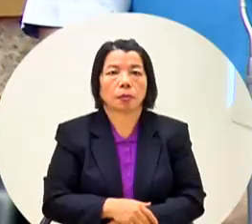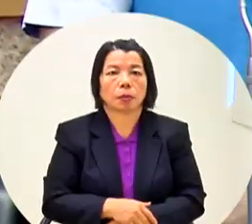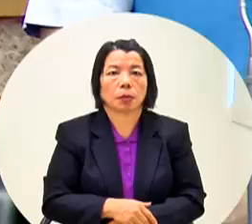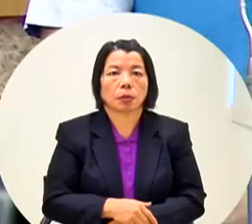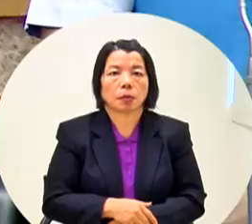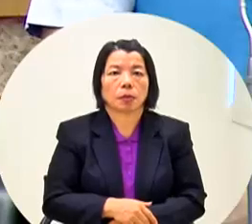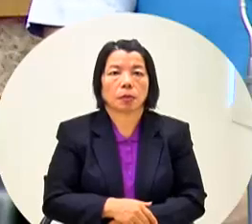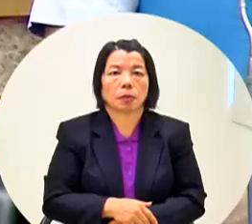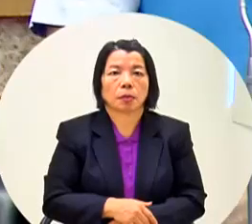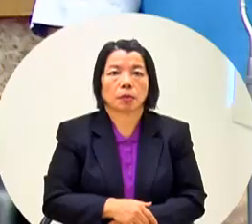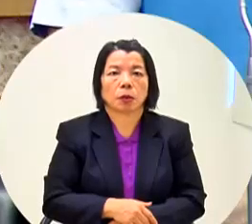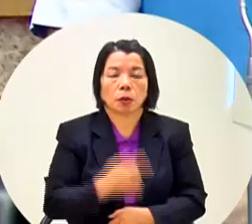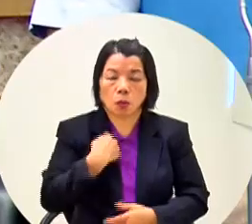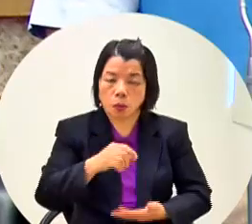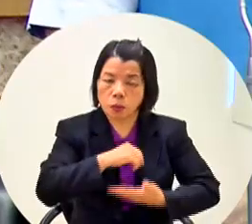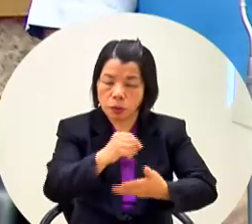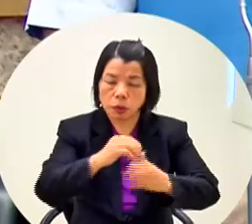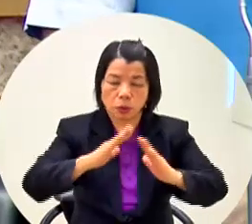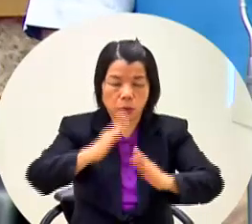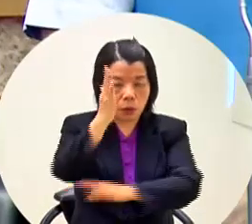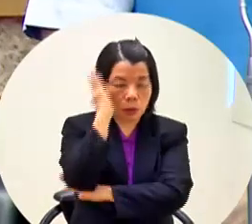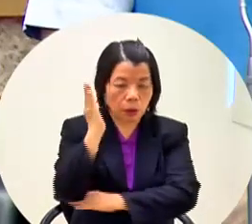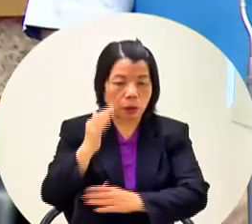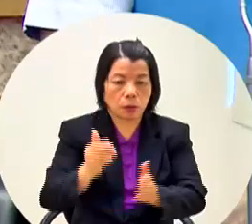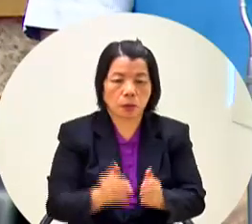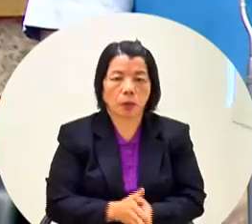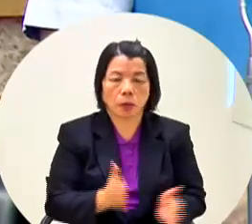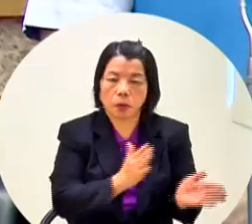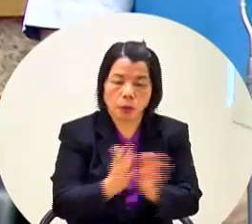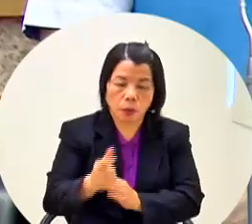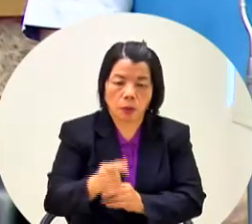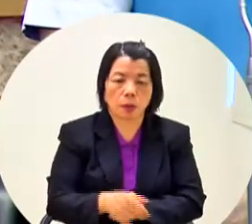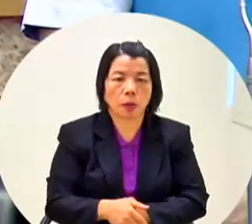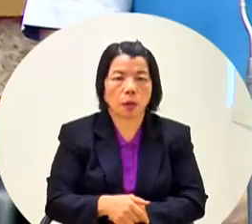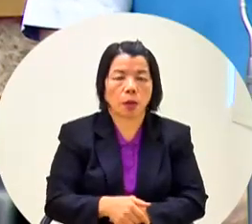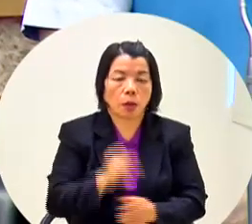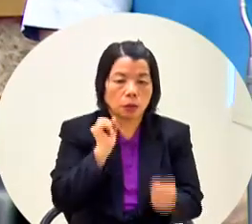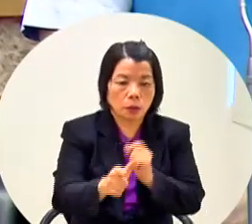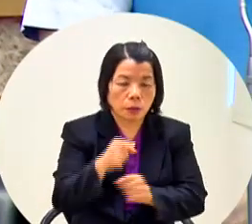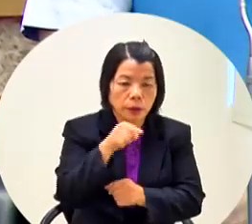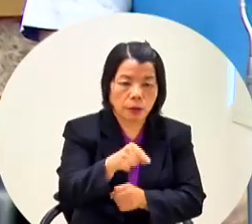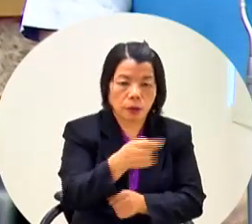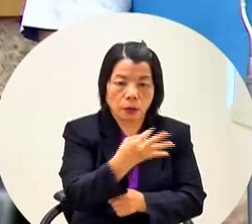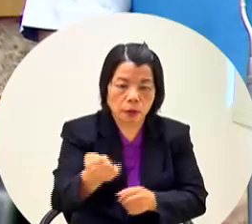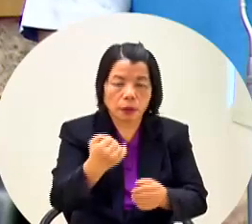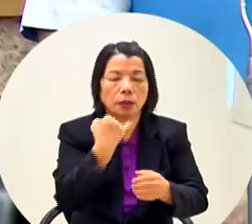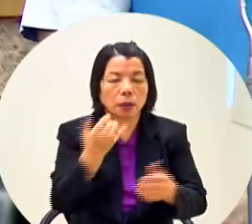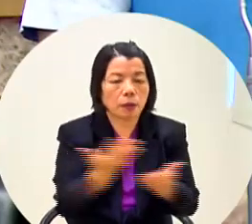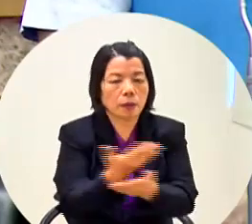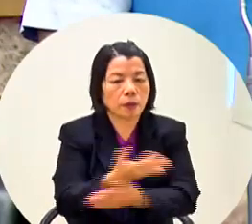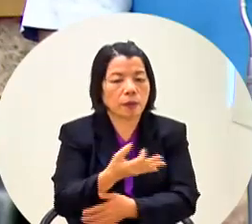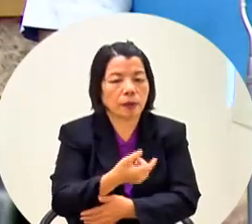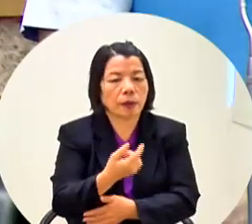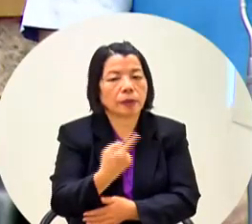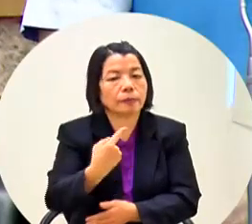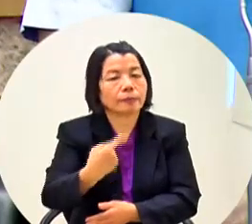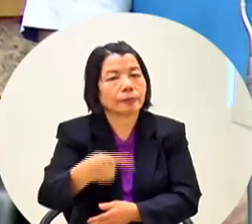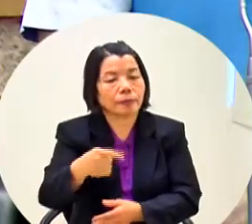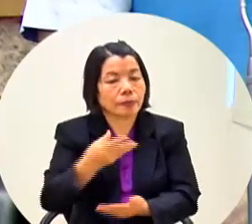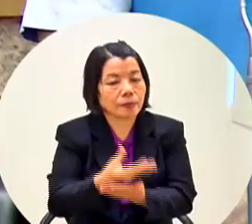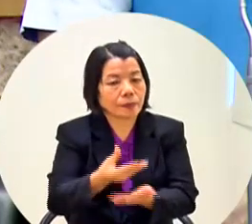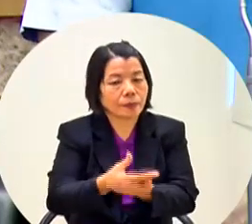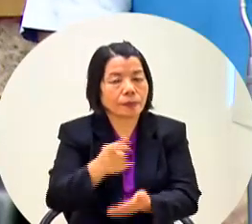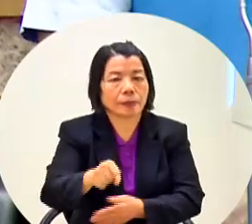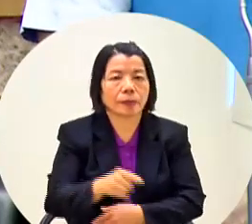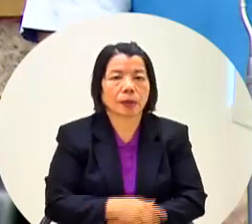啊。那我建议市政府编列所谓的消费点数，这个点数当然是要可以换现金，但是。你用点数，它